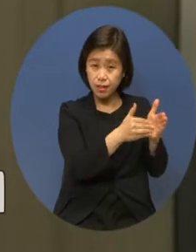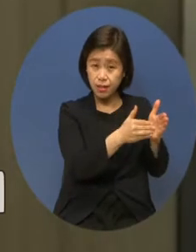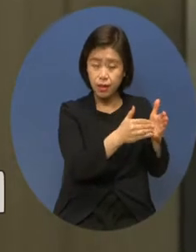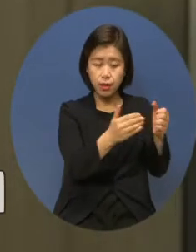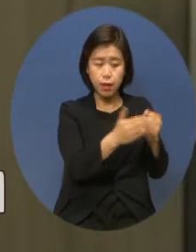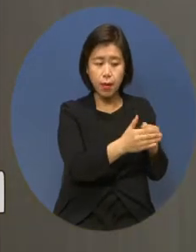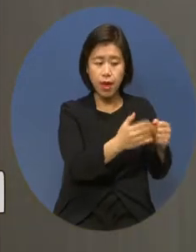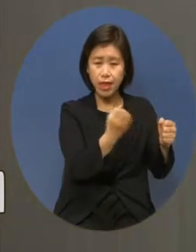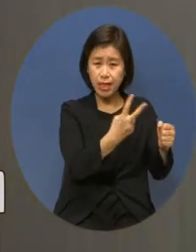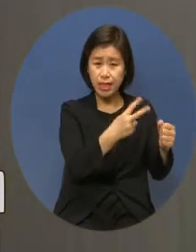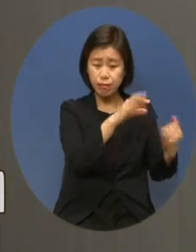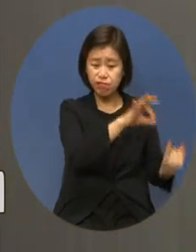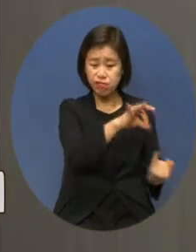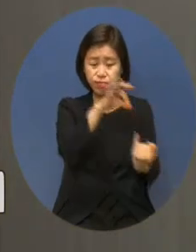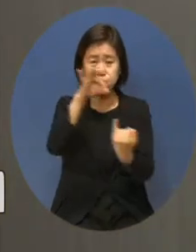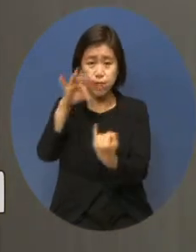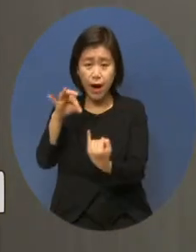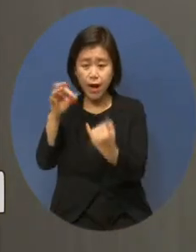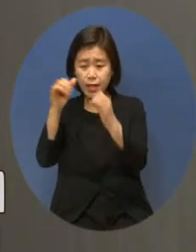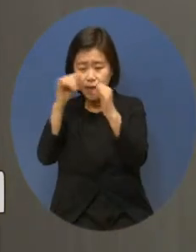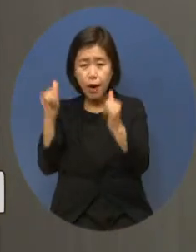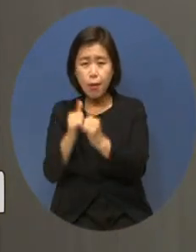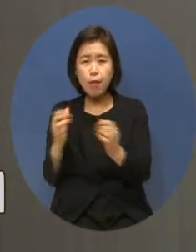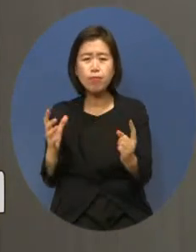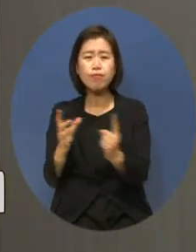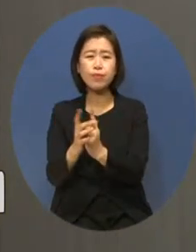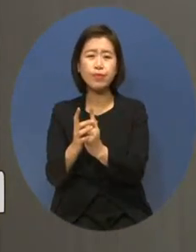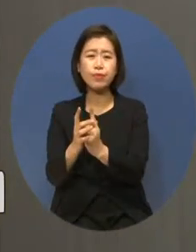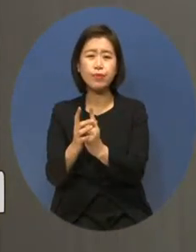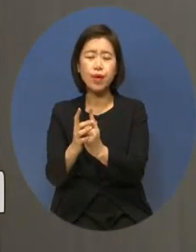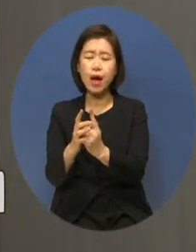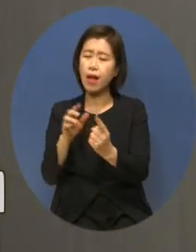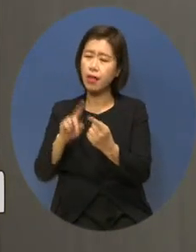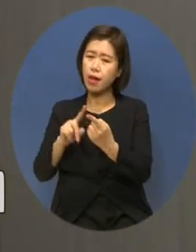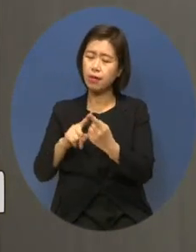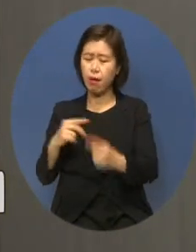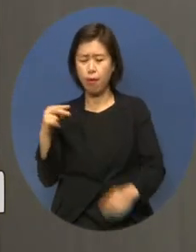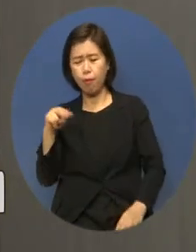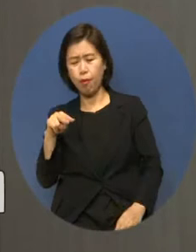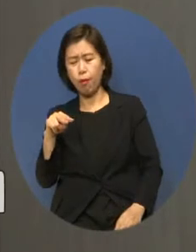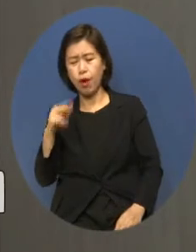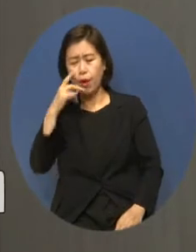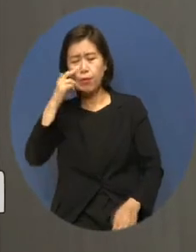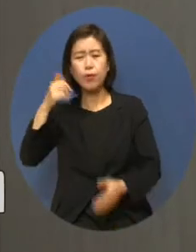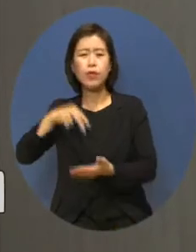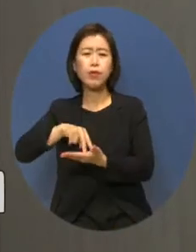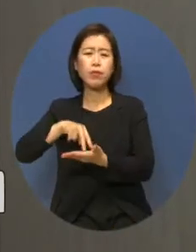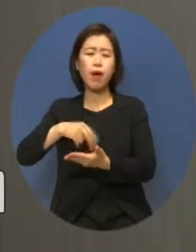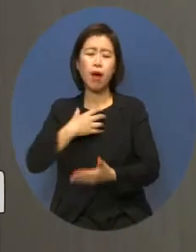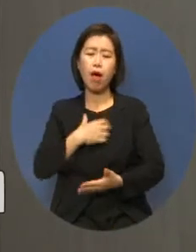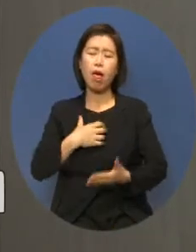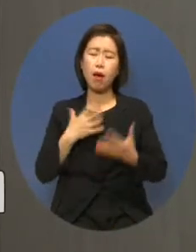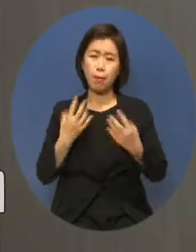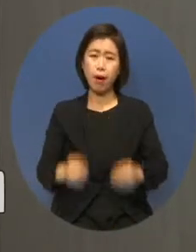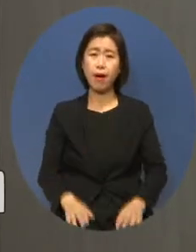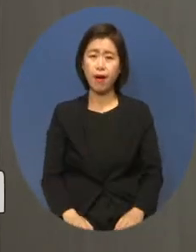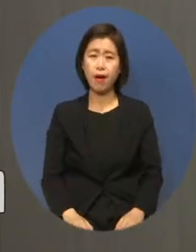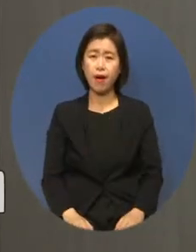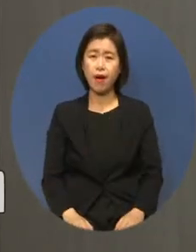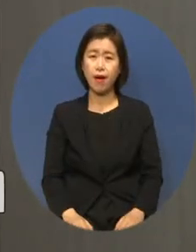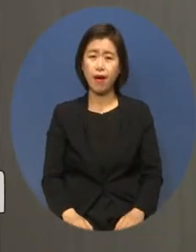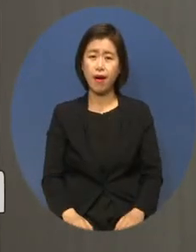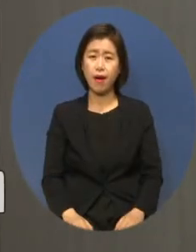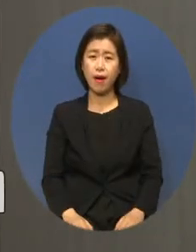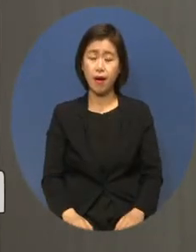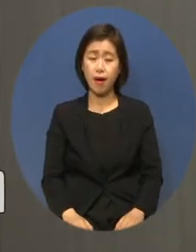것에 대해서 그 관점을 받아들이는 게 오히려 어려우실 수도 있거든요. 왜냐하면 그건 그때의 결정이 잘못된 것이었다는 걸